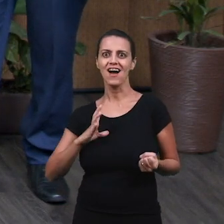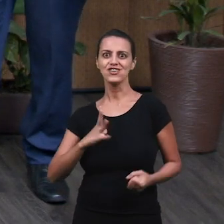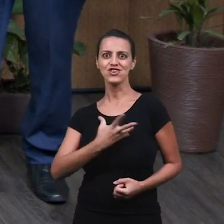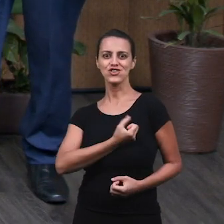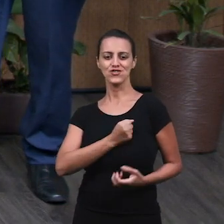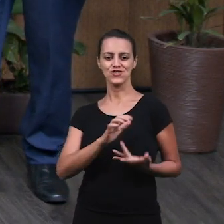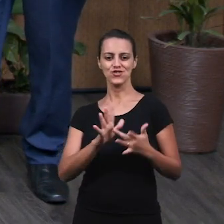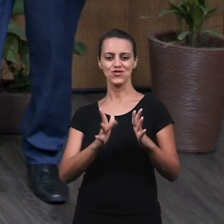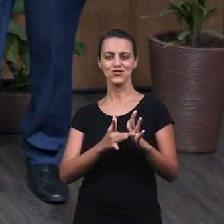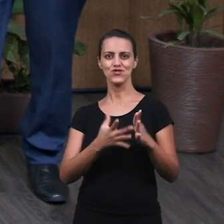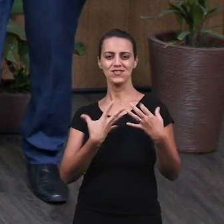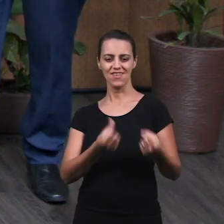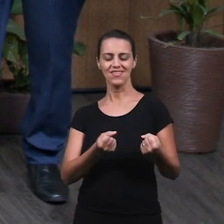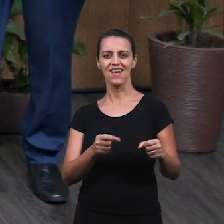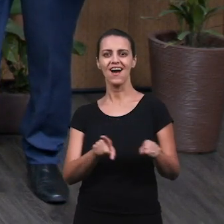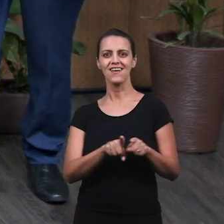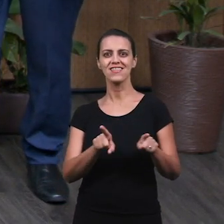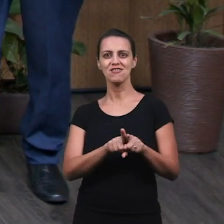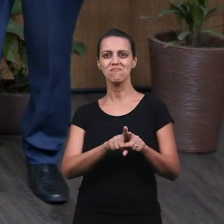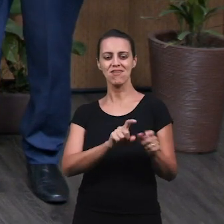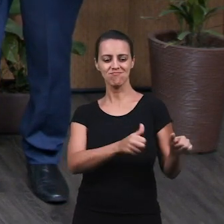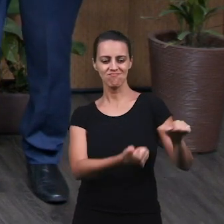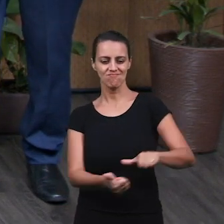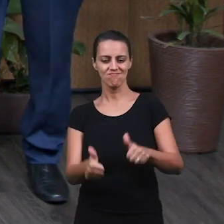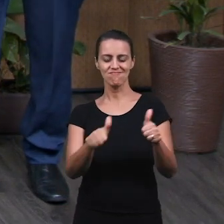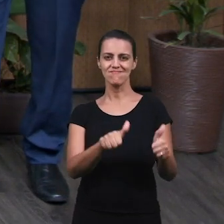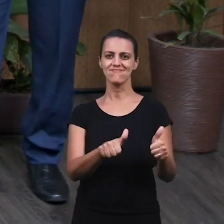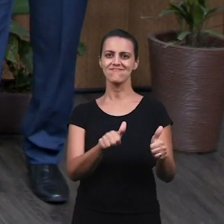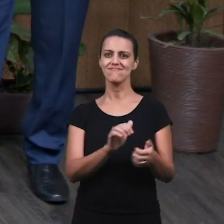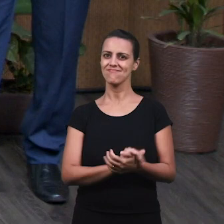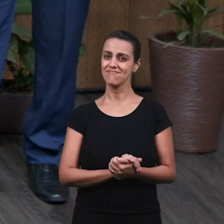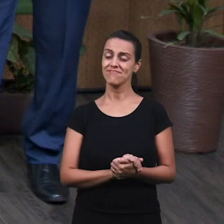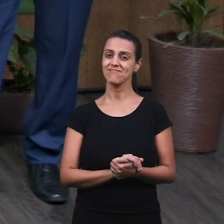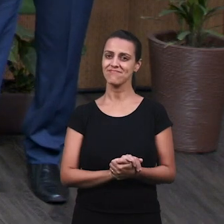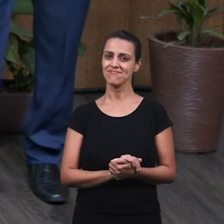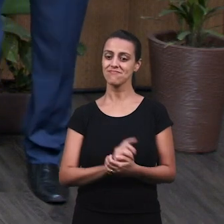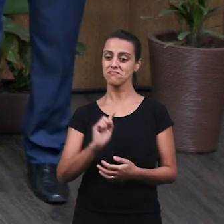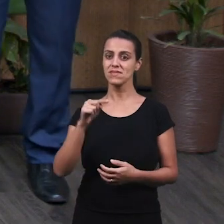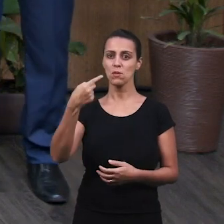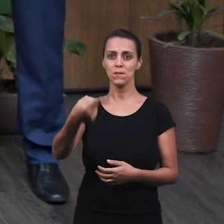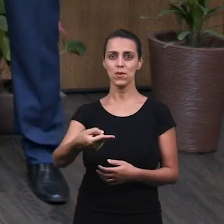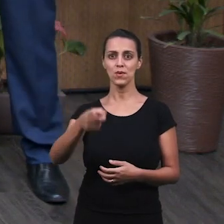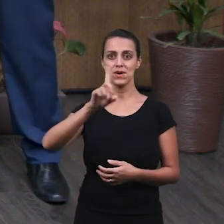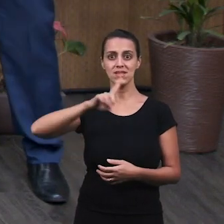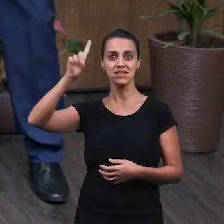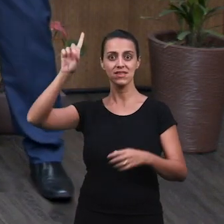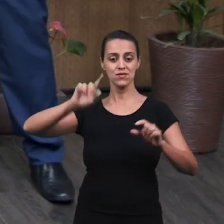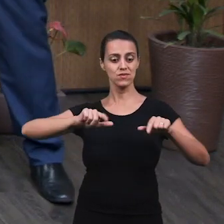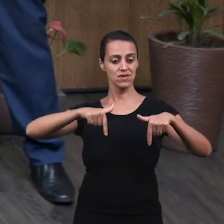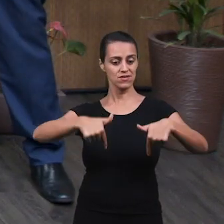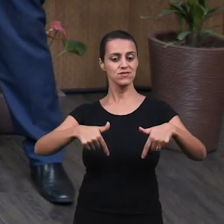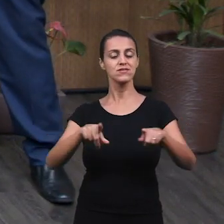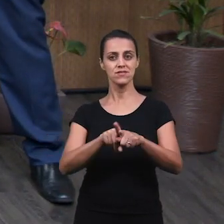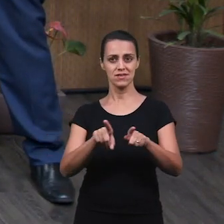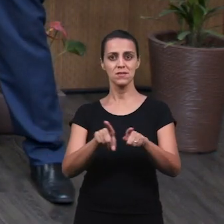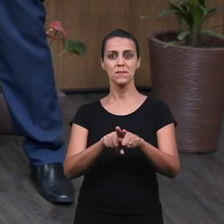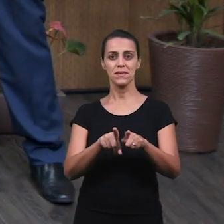du Seigneur Jésus et ont été baptisés. Ensuite, Dieu a opéré une grande délivrance